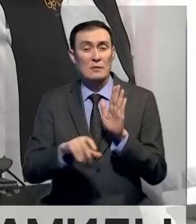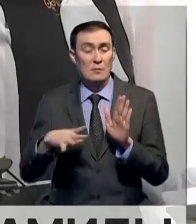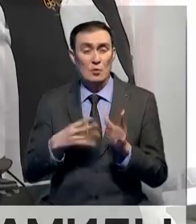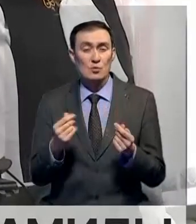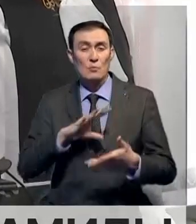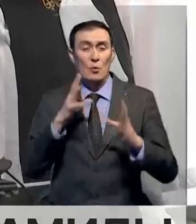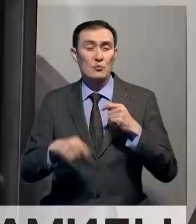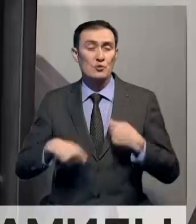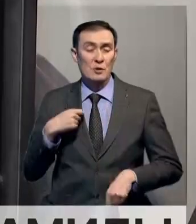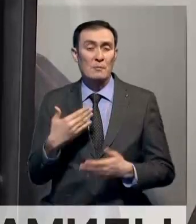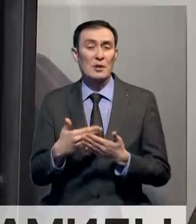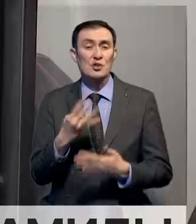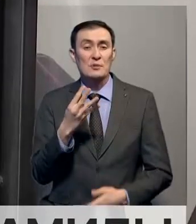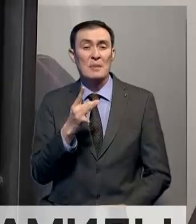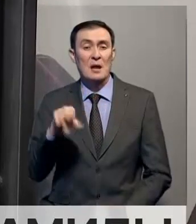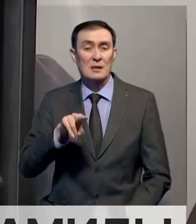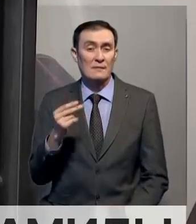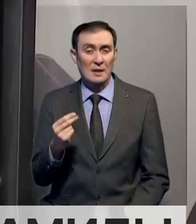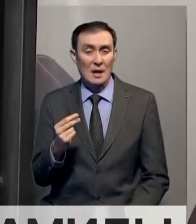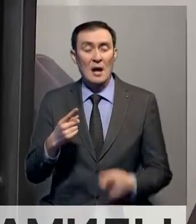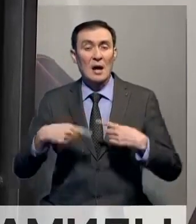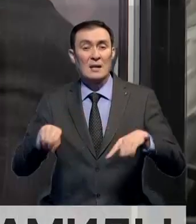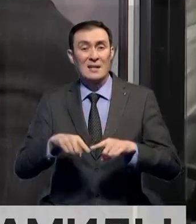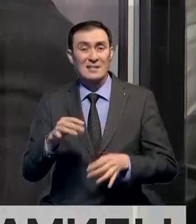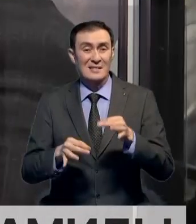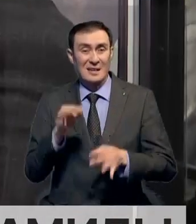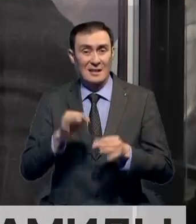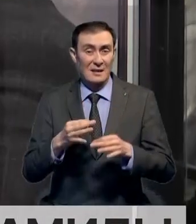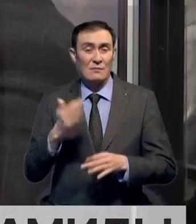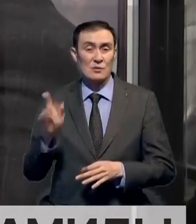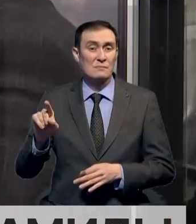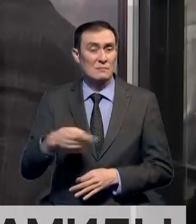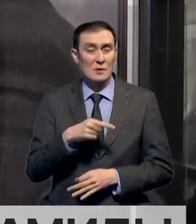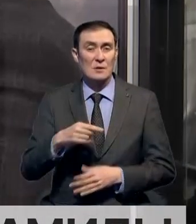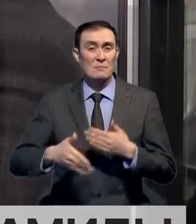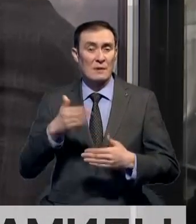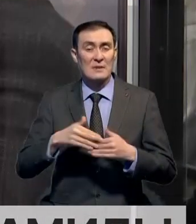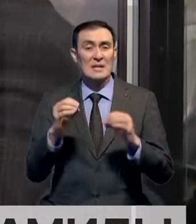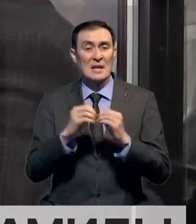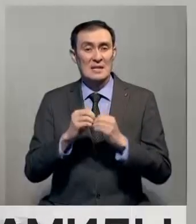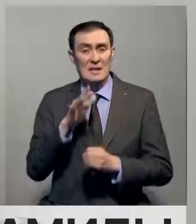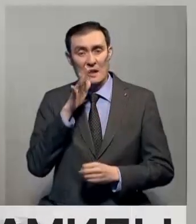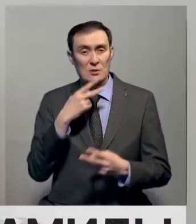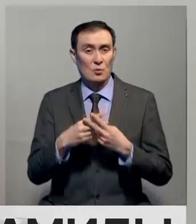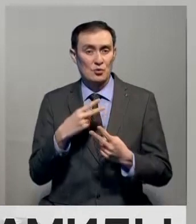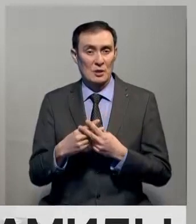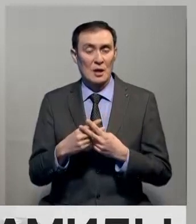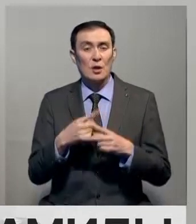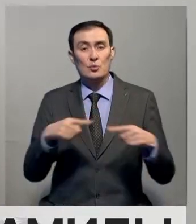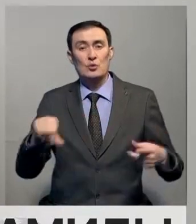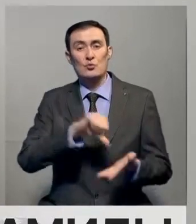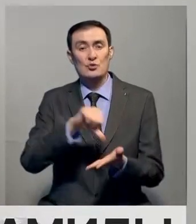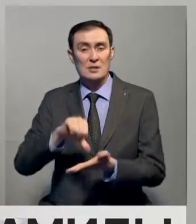общая сумма ущерба составляет порядка 4 миллиардов тенге организаторы пирамиды суд приговорил к 10 годам заключения